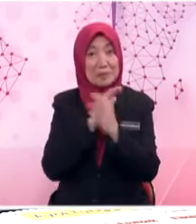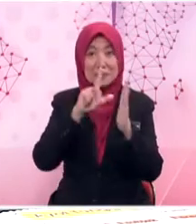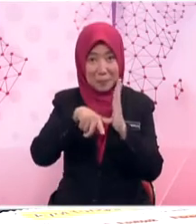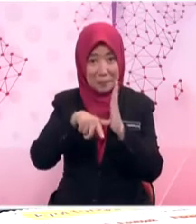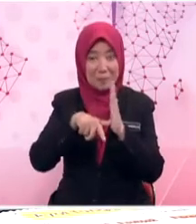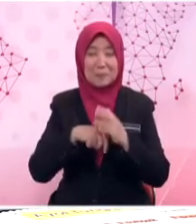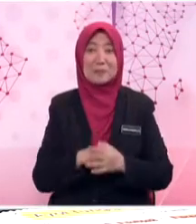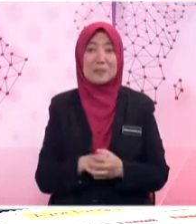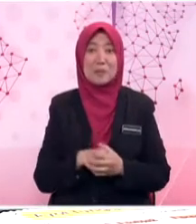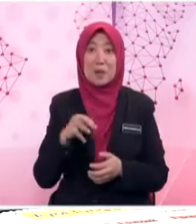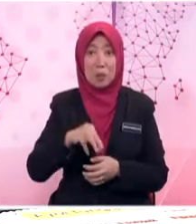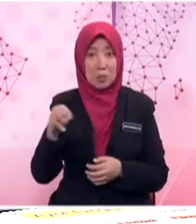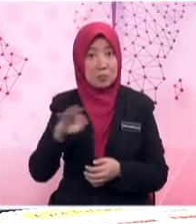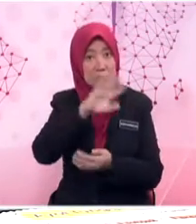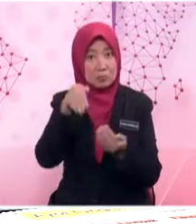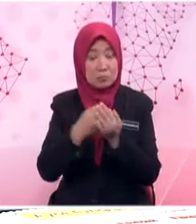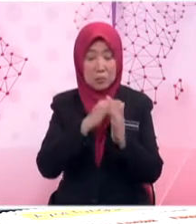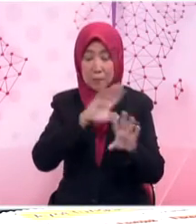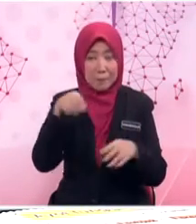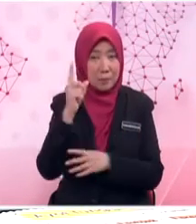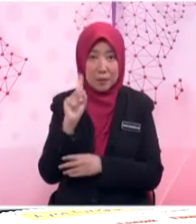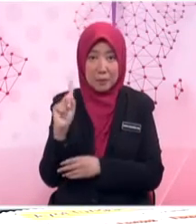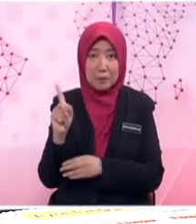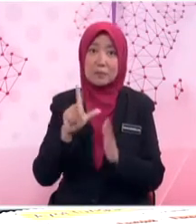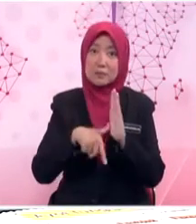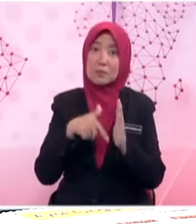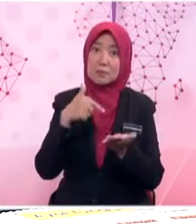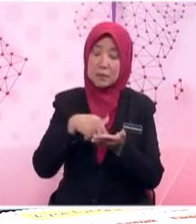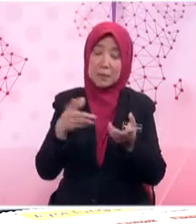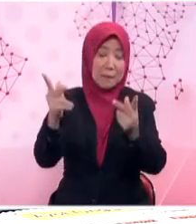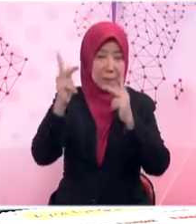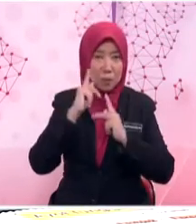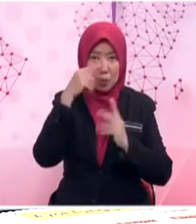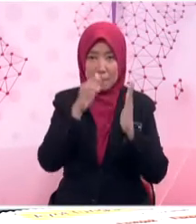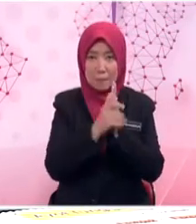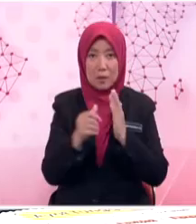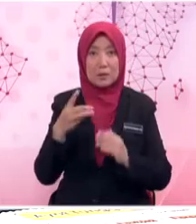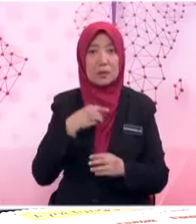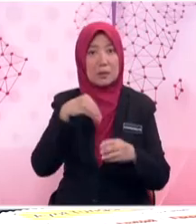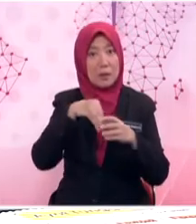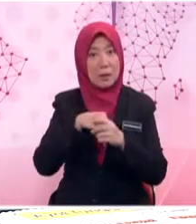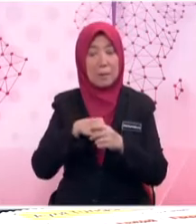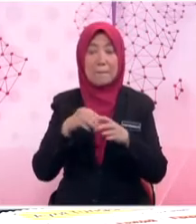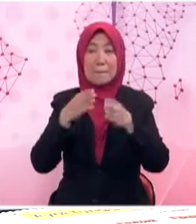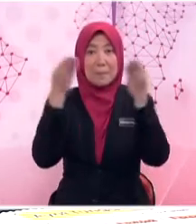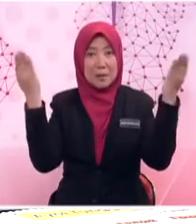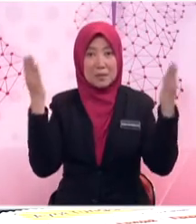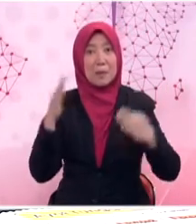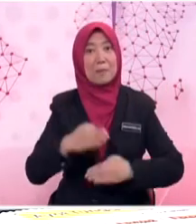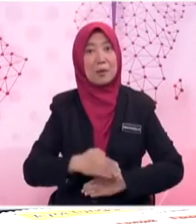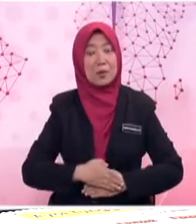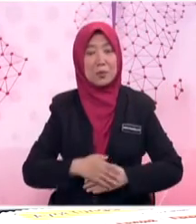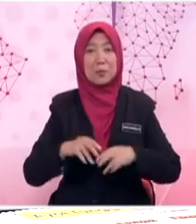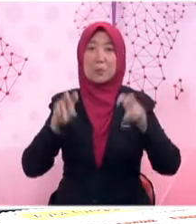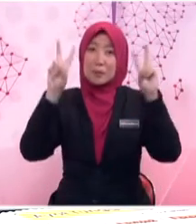ada masalah. Okey, murid-murid, jangan ke mana-mana. Sekejap lagi kita akan kembali untuk memahirkan diri kita dalam mata pelajaran Bahasa Melayu dengan topik